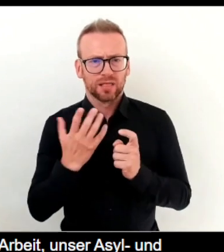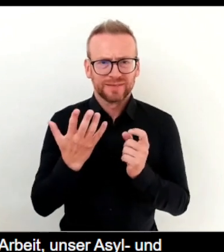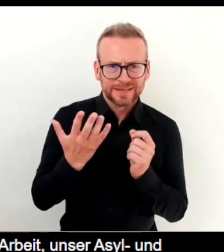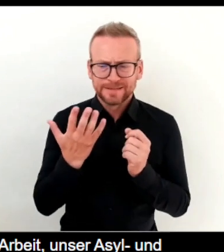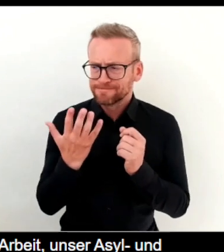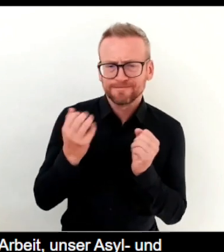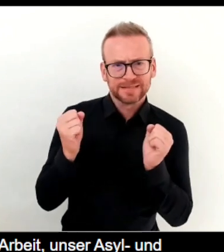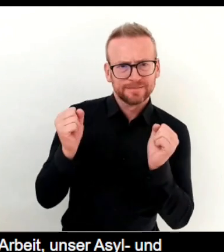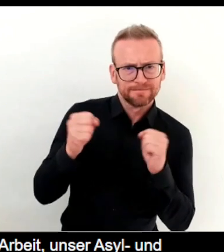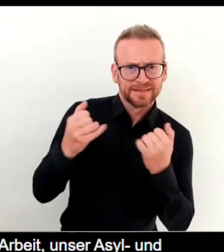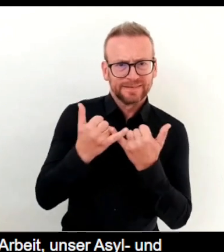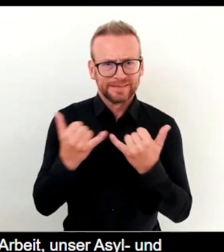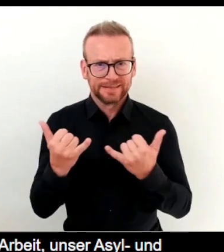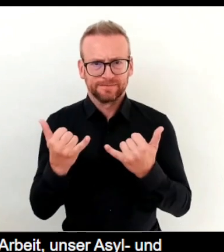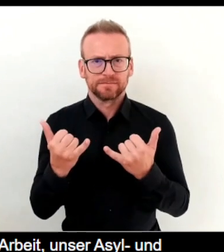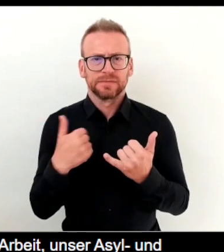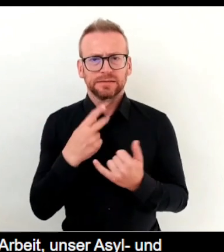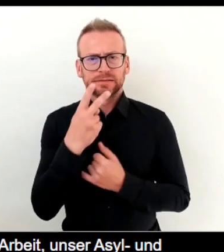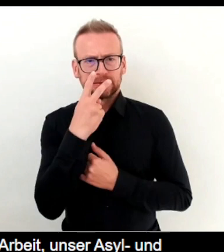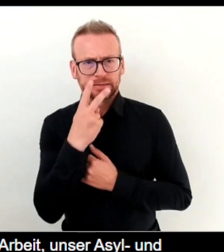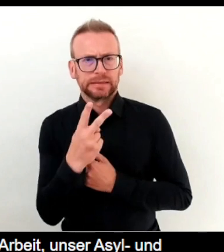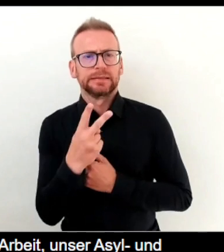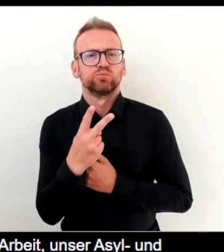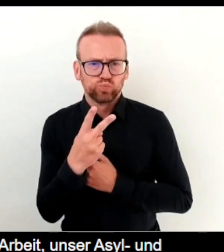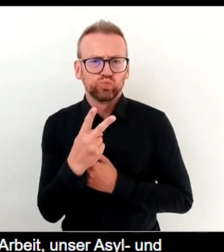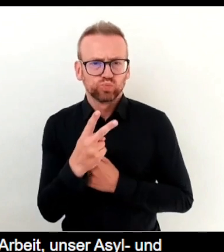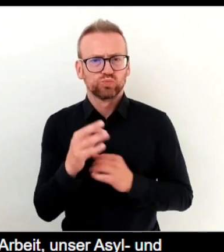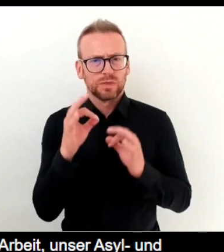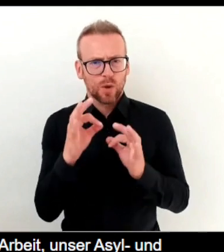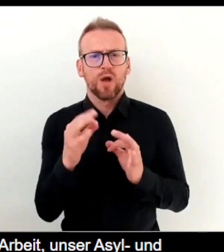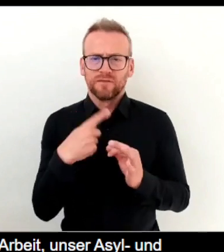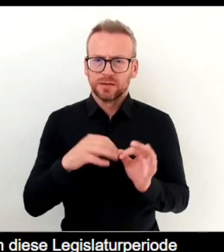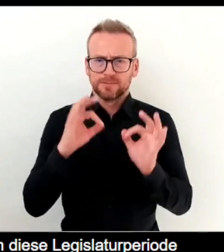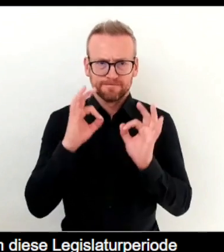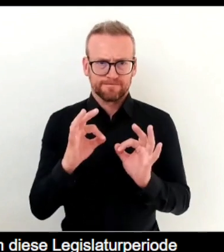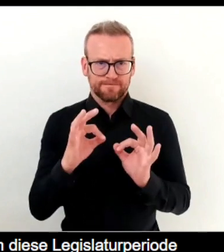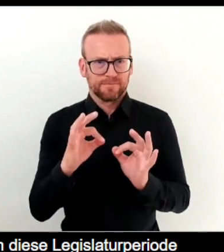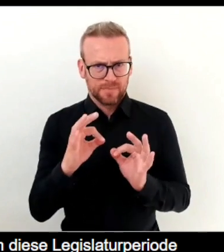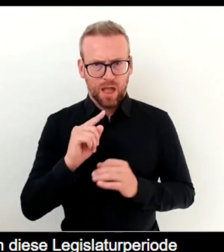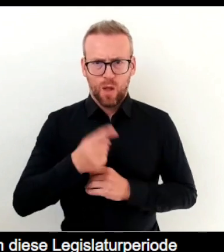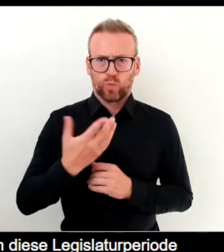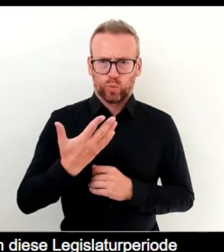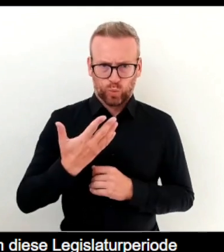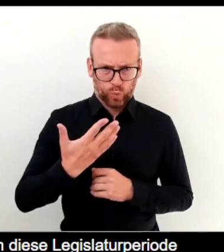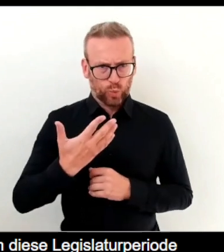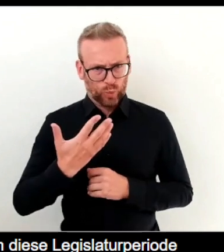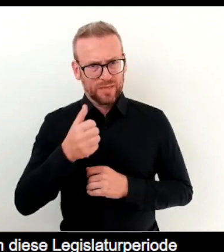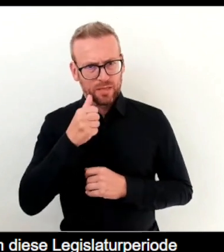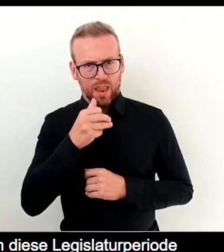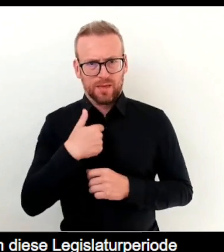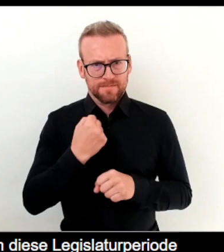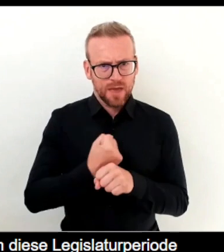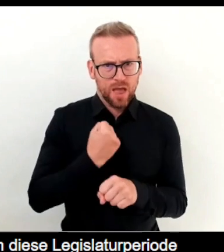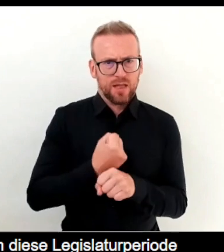ist. Hier ist es gelungen, seit Beginn des Jahres die irreguläre Migration über die Westbalkanroute um 25 Prozent zu